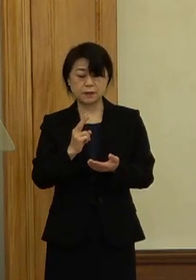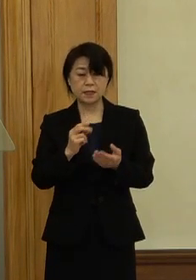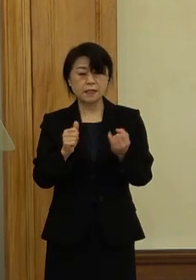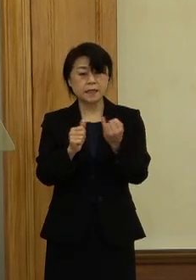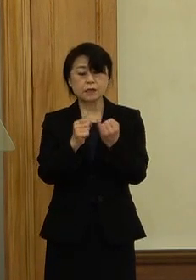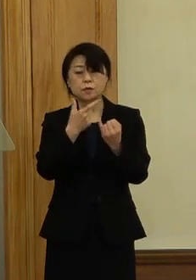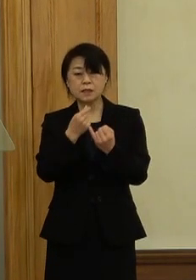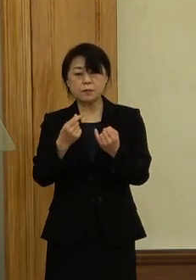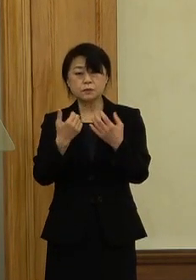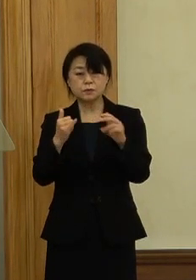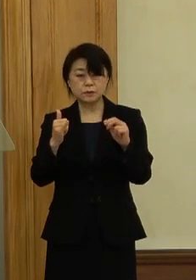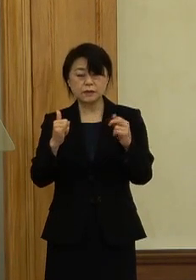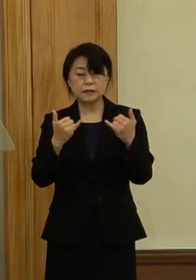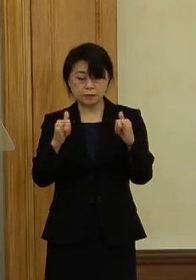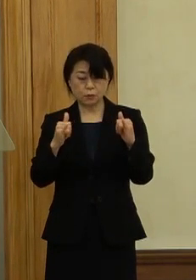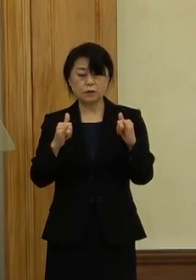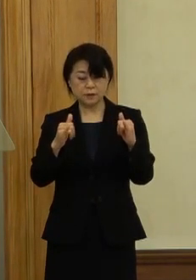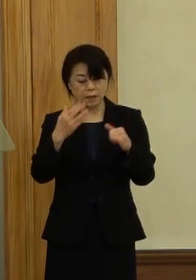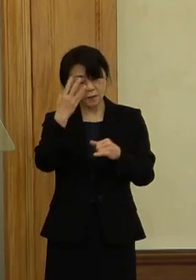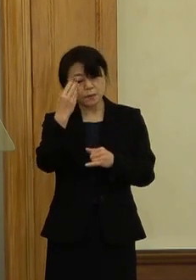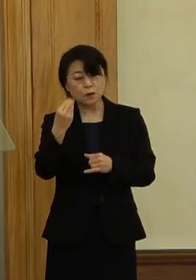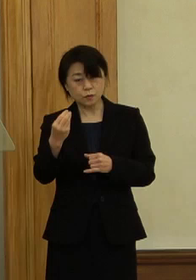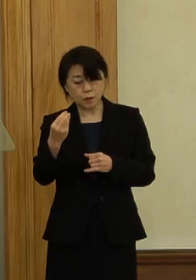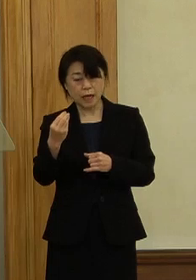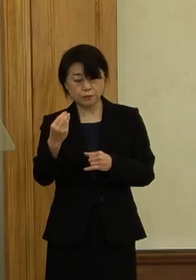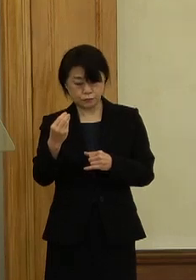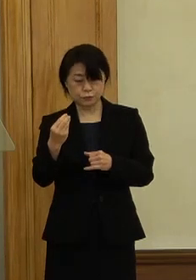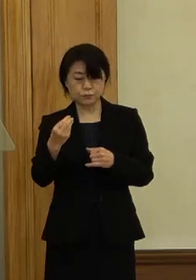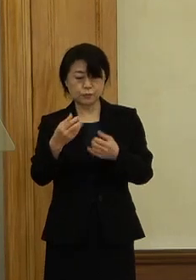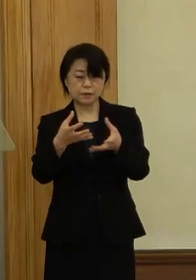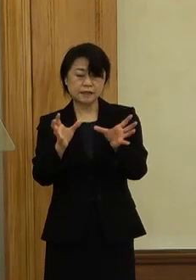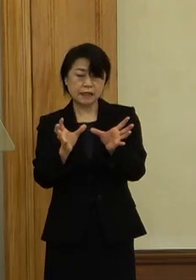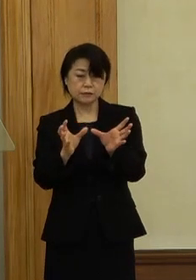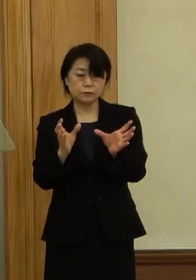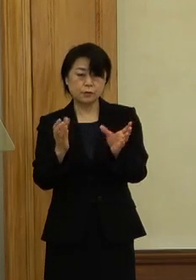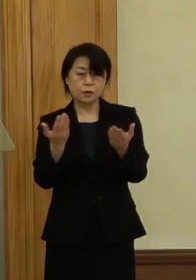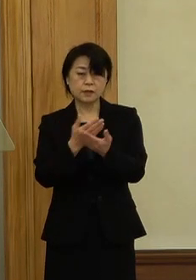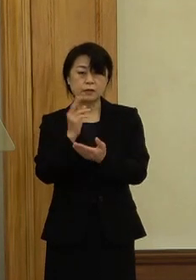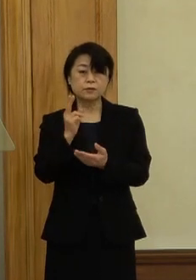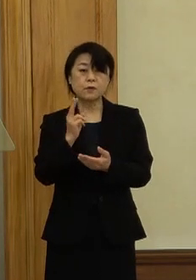望される方々にとって魅力ある期間となりますよう、引き続